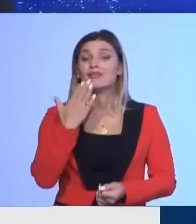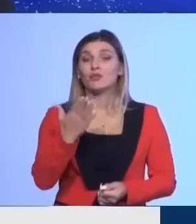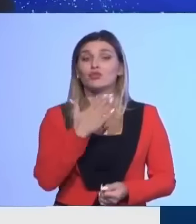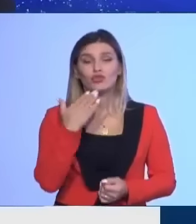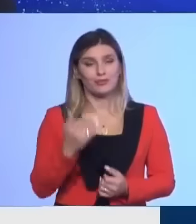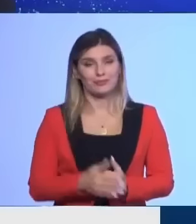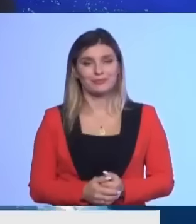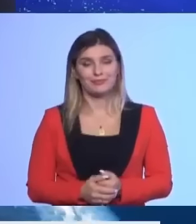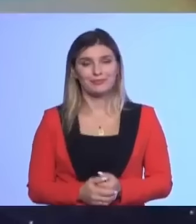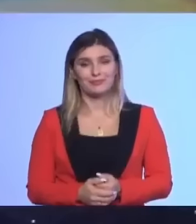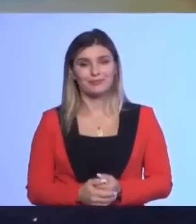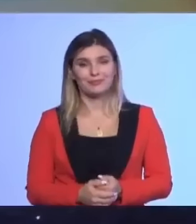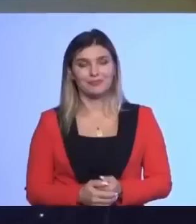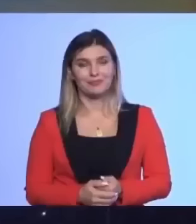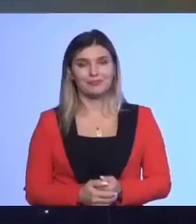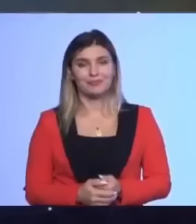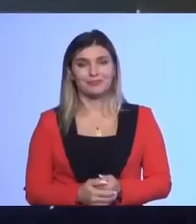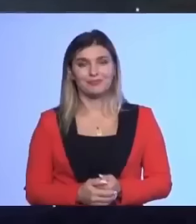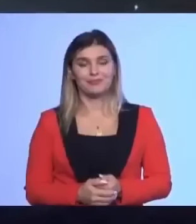shumë.